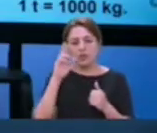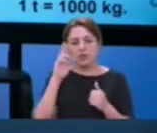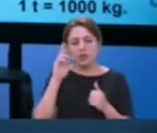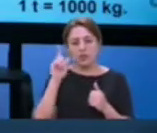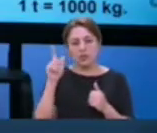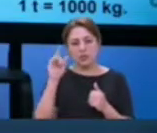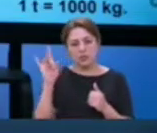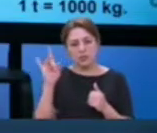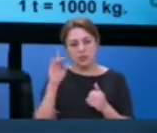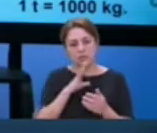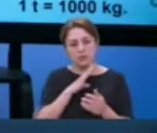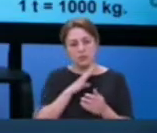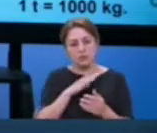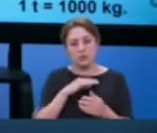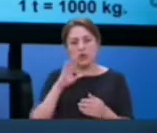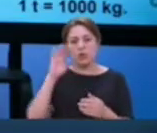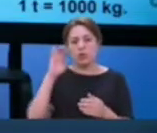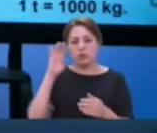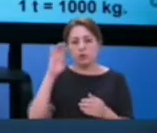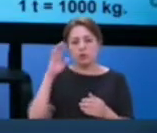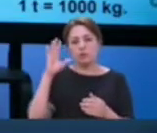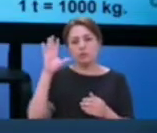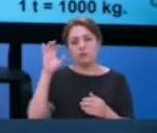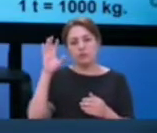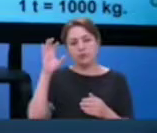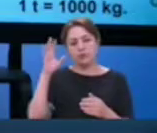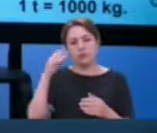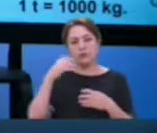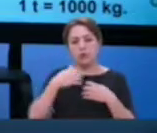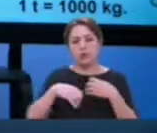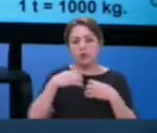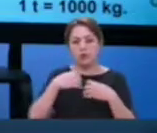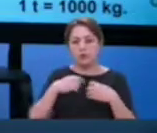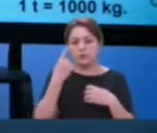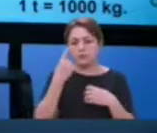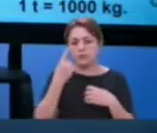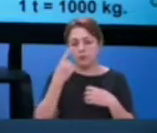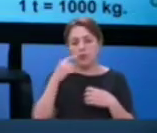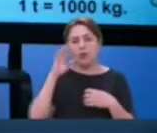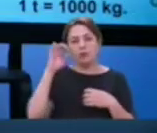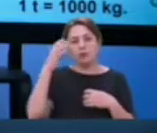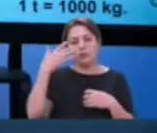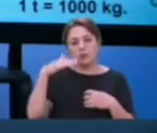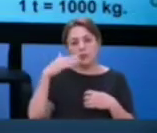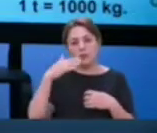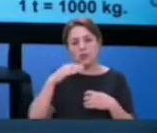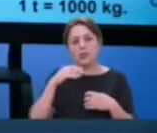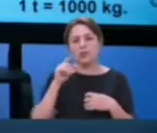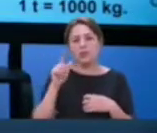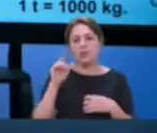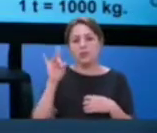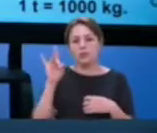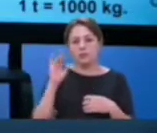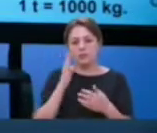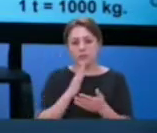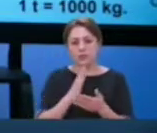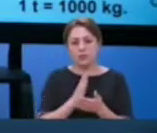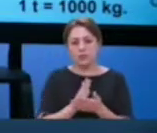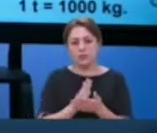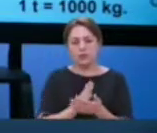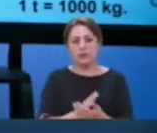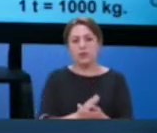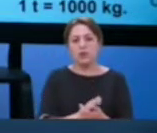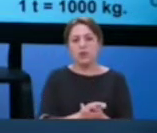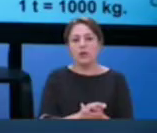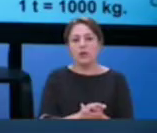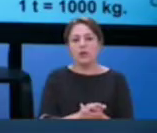ifodalasa, demak 400 va 500 orasida yana bitta bo'linma bor. Bu 450 gram ekan. Endi esa keling